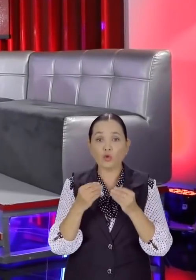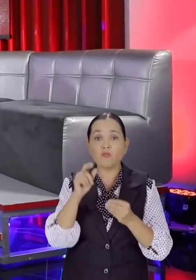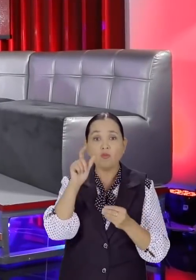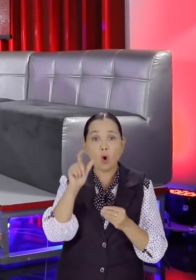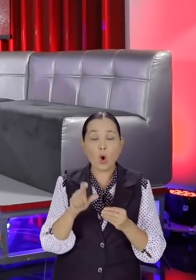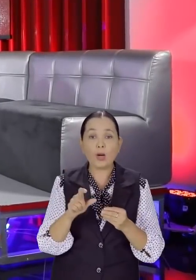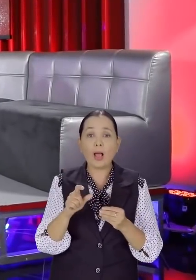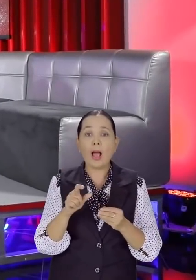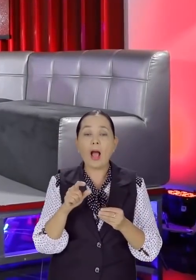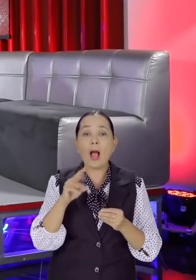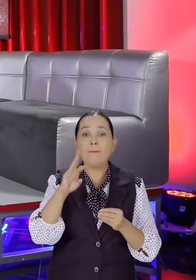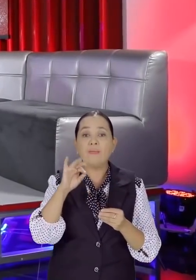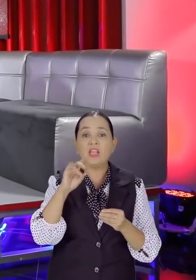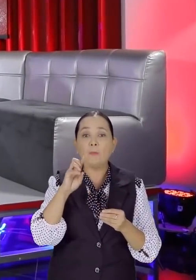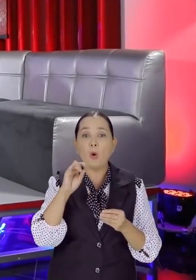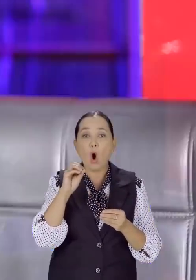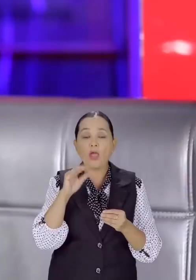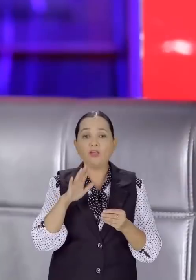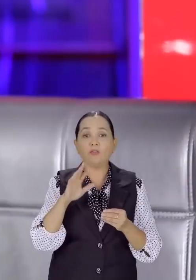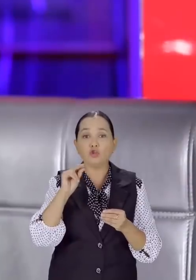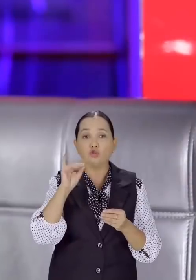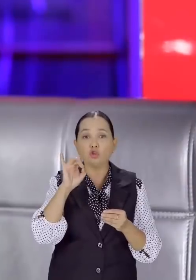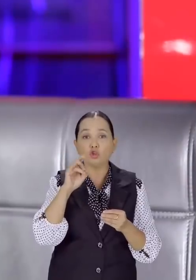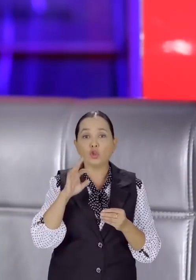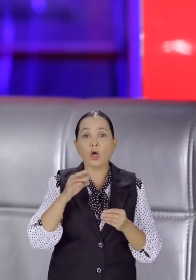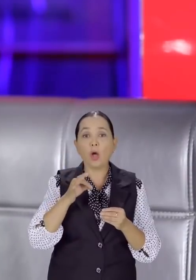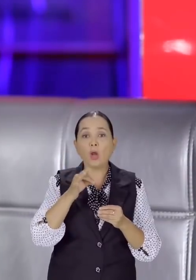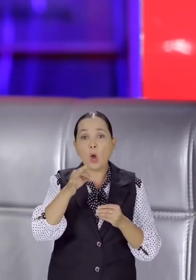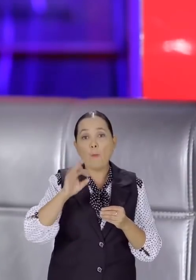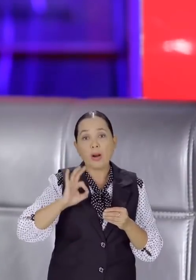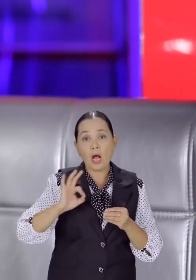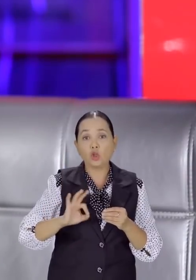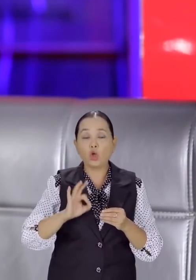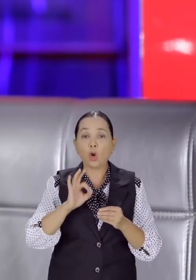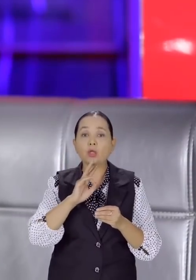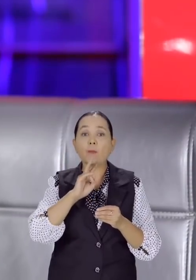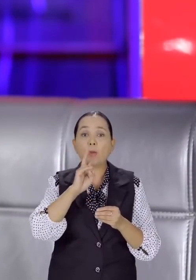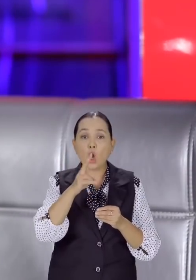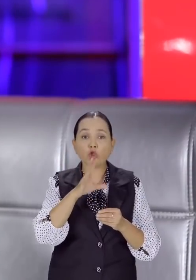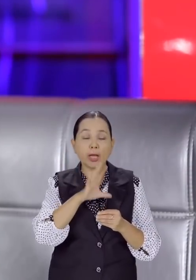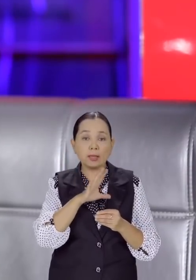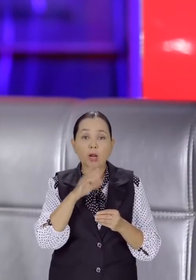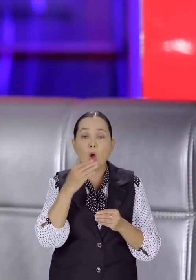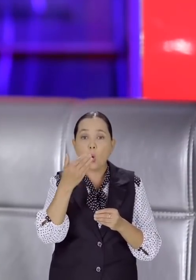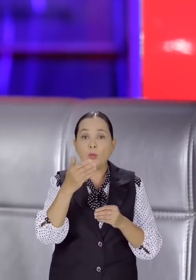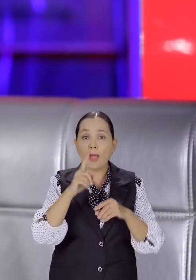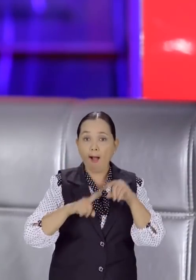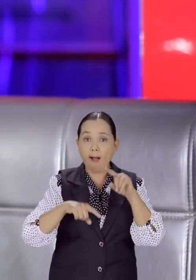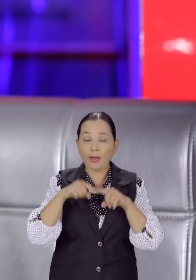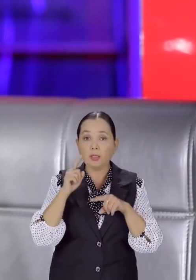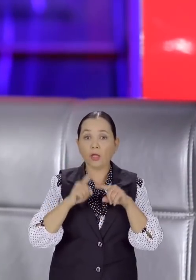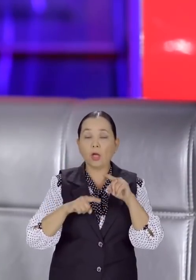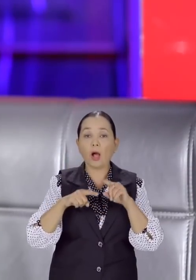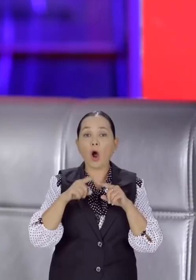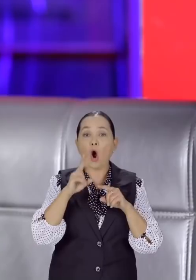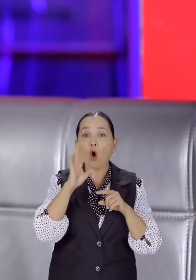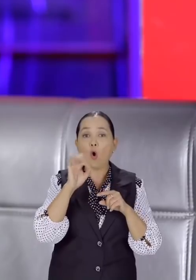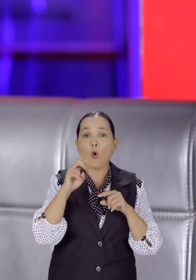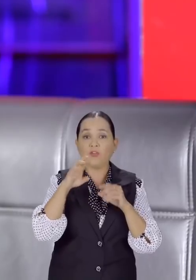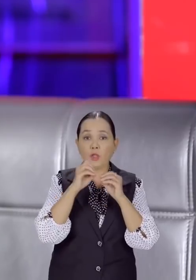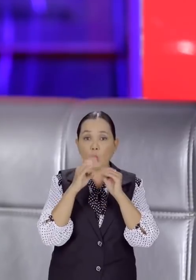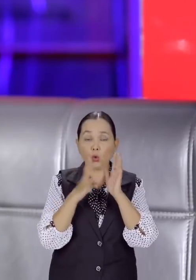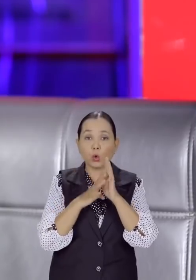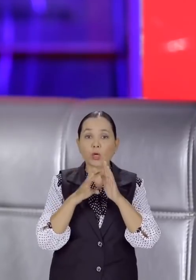fuqaro Minboyev Chirchiq shahar prokuraturasiga murojaat qilgan. Ma'lumotlarga qaraganda, uning qarindoshi COVID-19 tashxisi